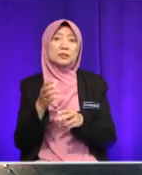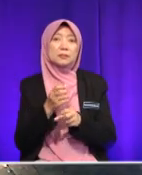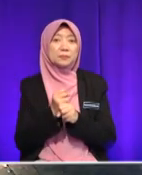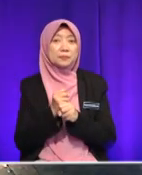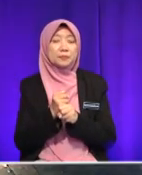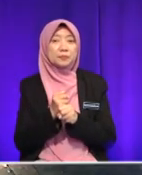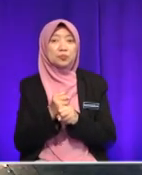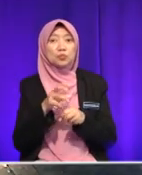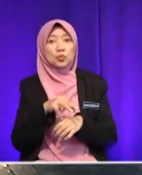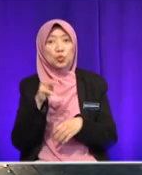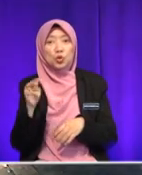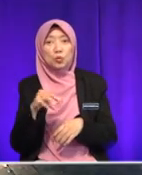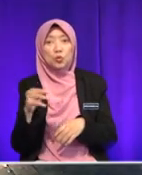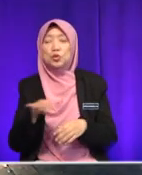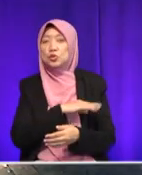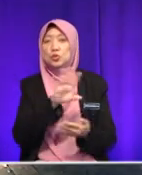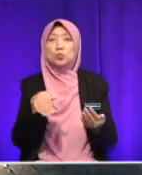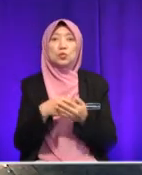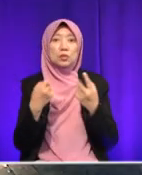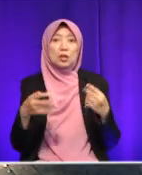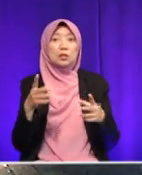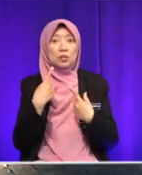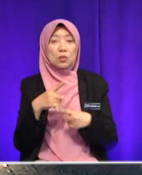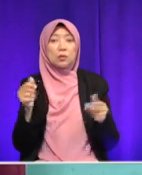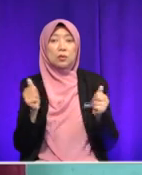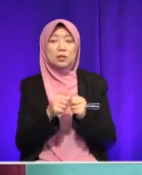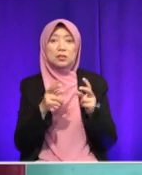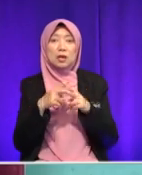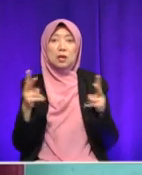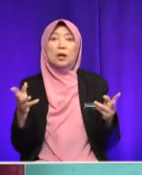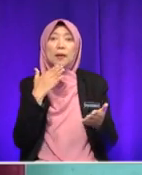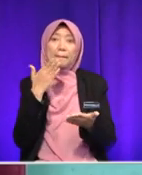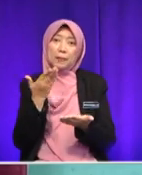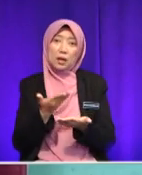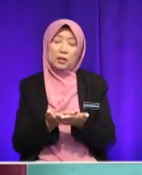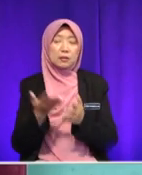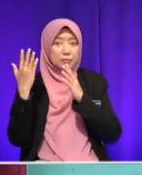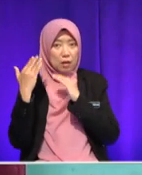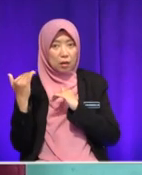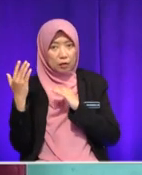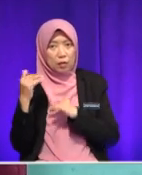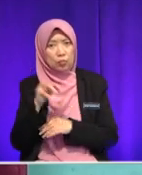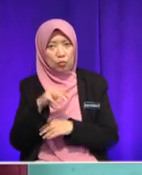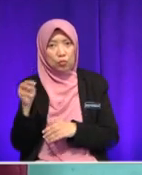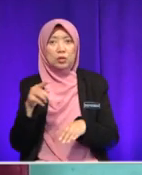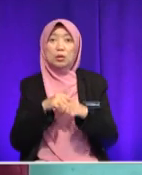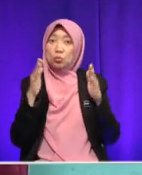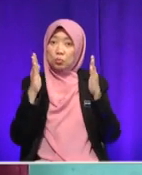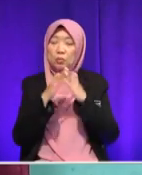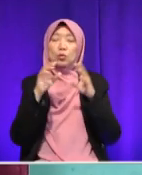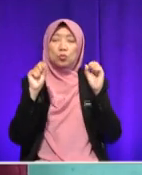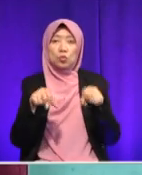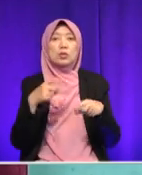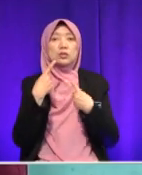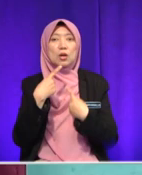baik. Anda semua telah menjawab soalan cikgu dengan sangat baik. Dan saya harap murid-murid yang berada di rumah pun